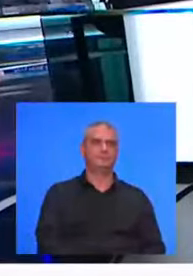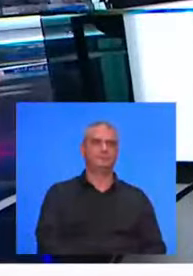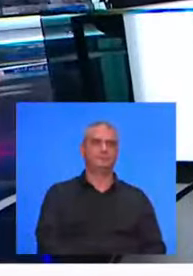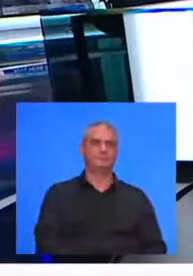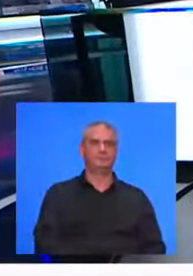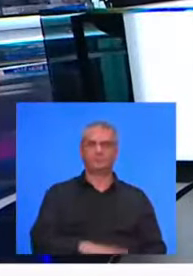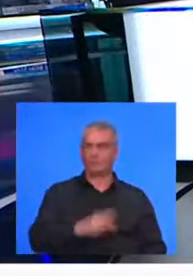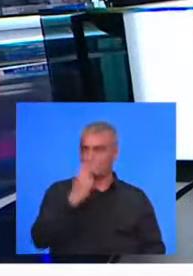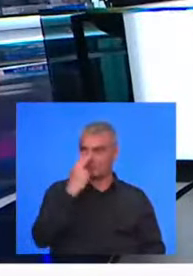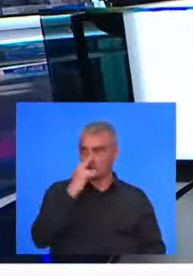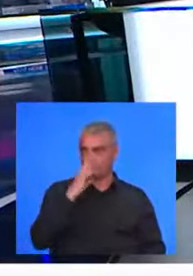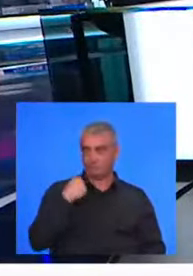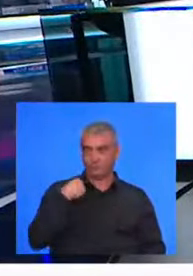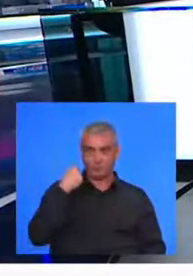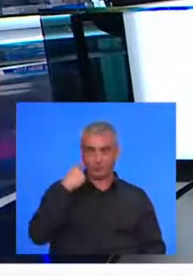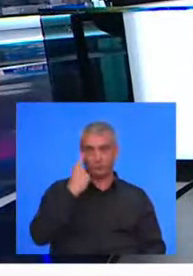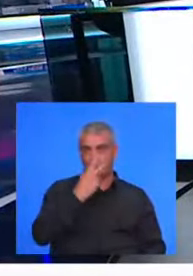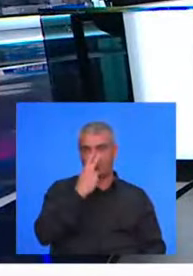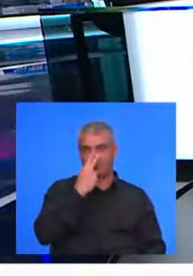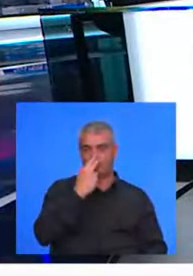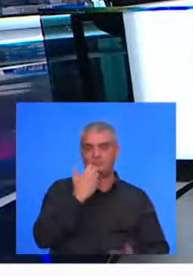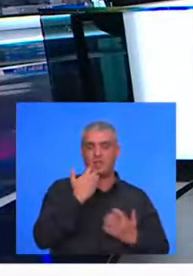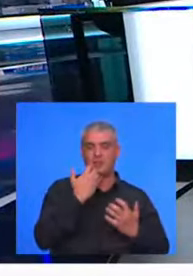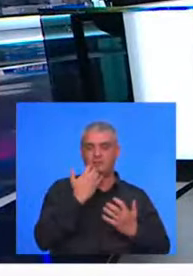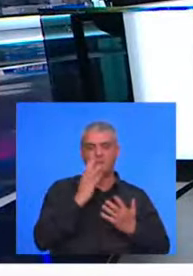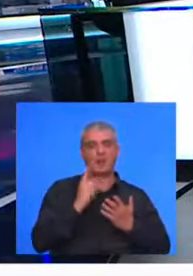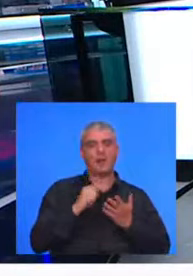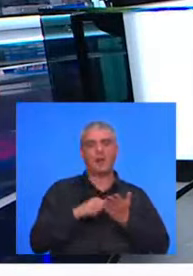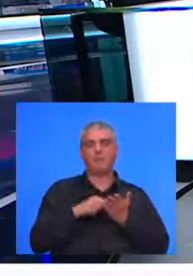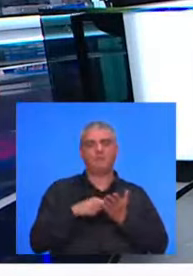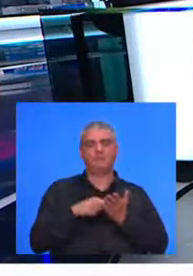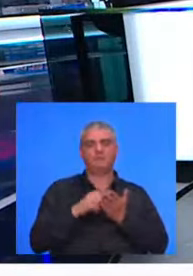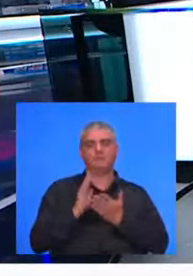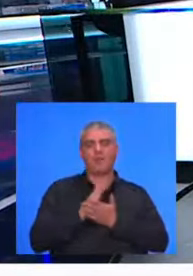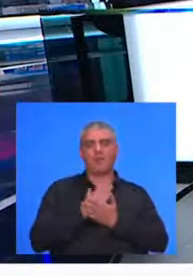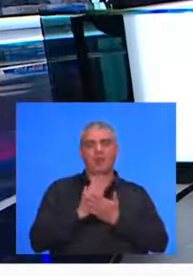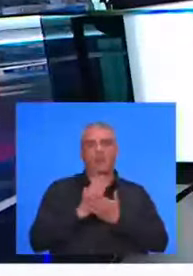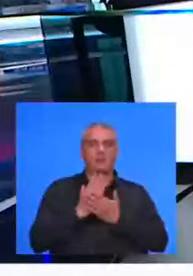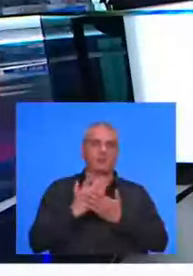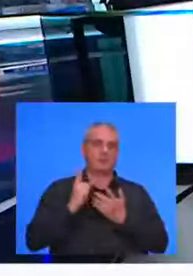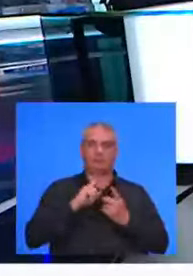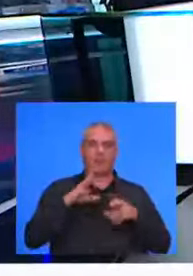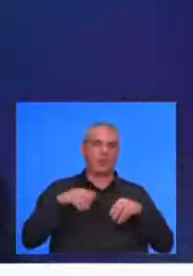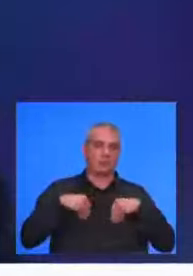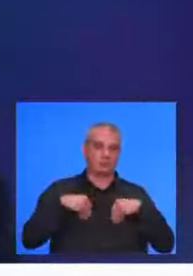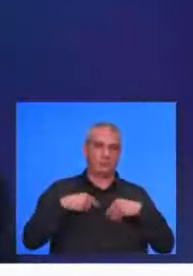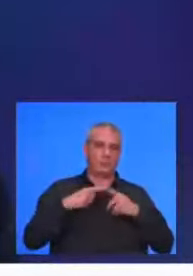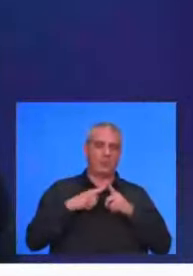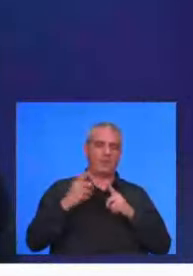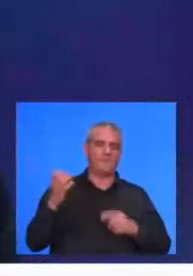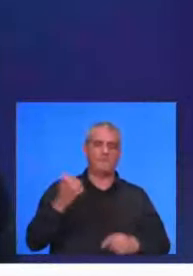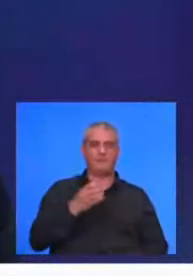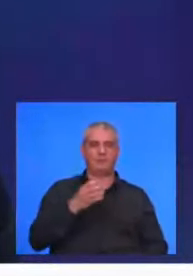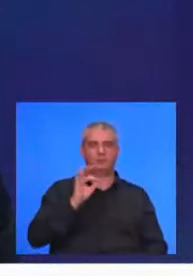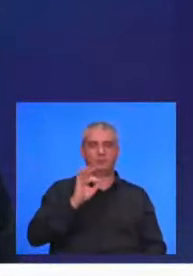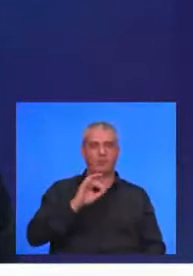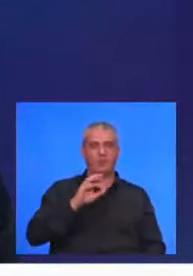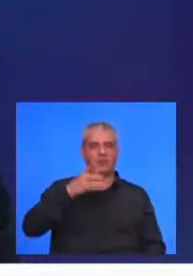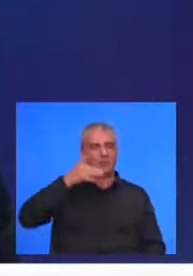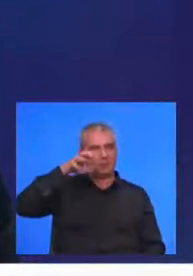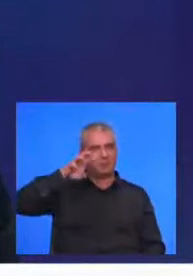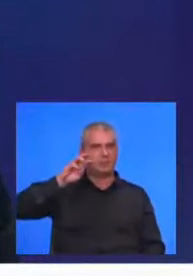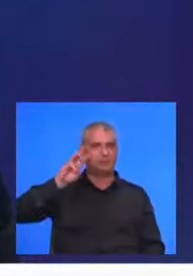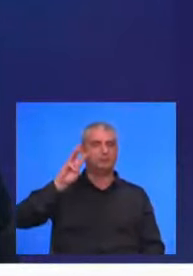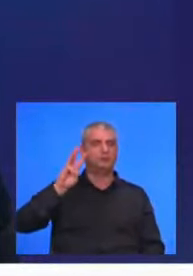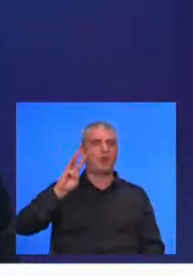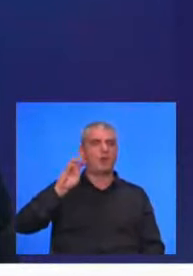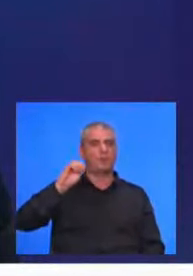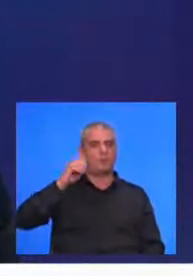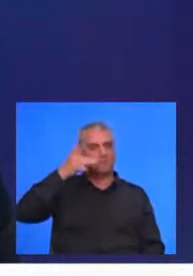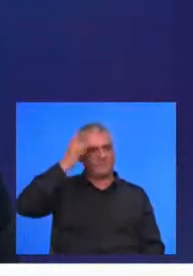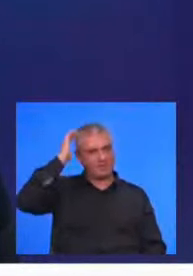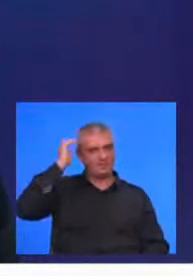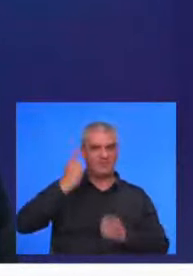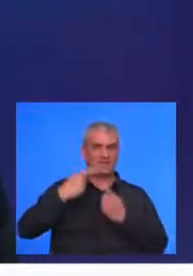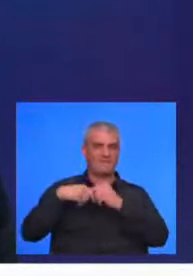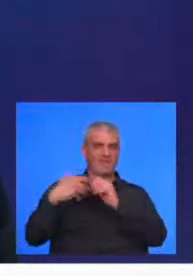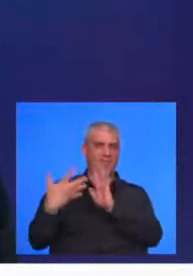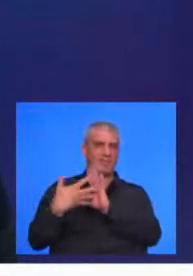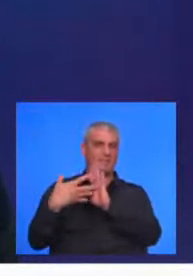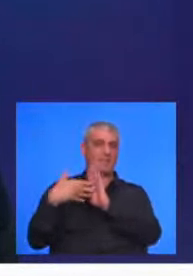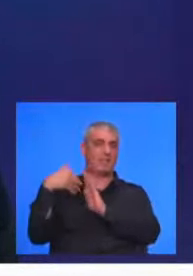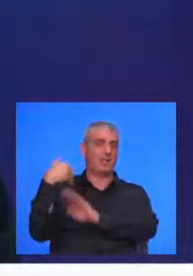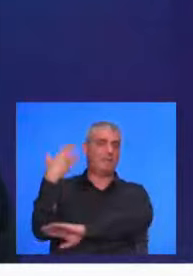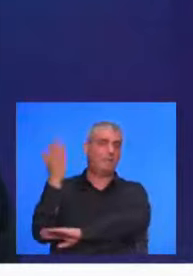ממה שאני שמעתי, הוא ניסה להסביר את ההחלטה השנויה במחלוקת על המינוי של מופז לוועדת הבדיקה, על בדיקה